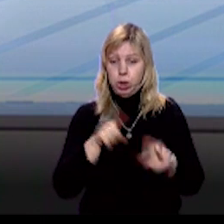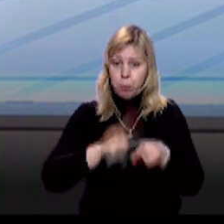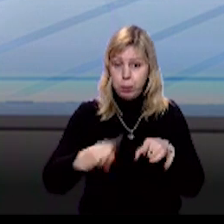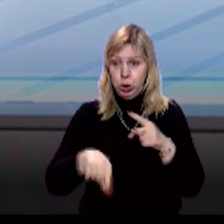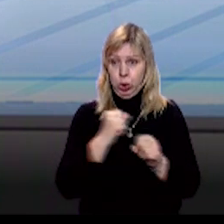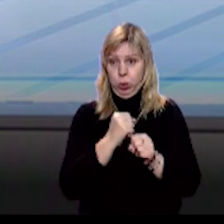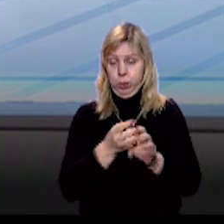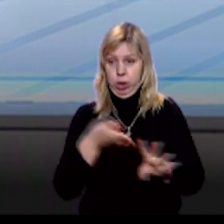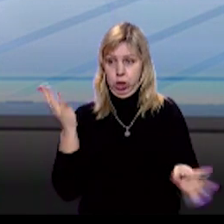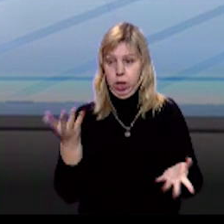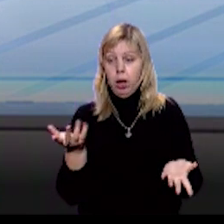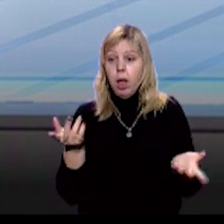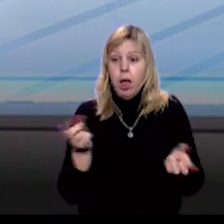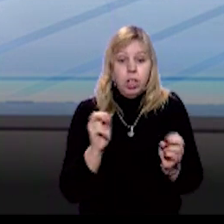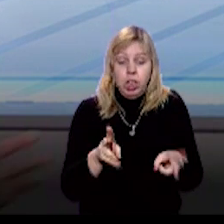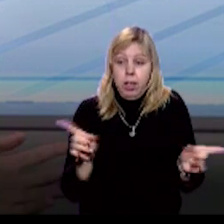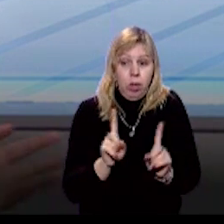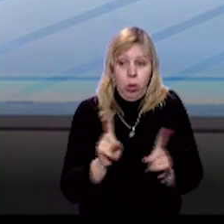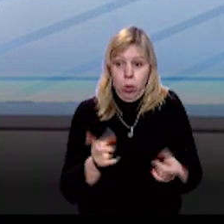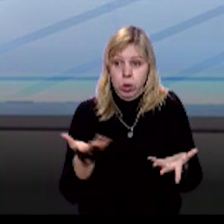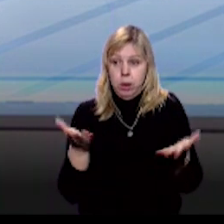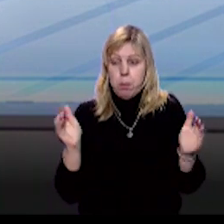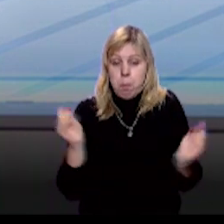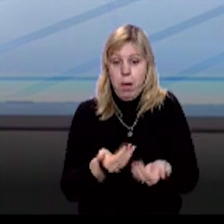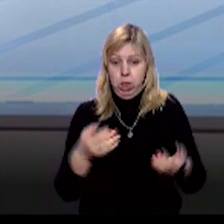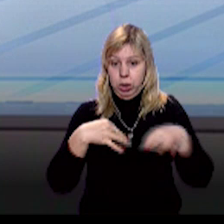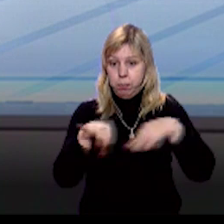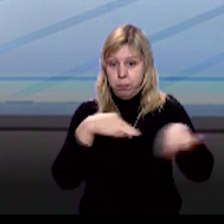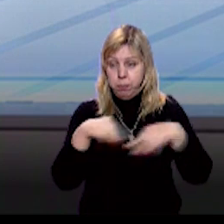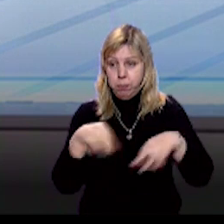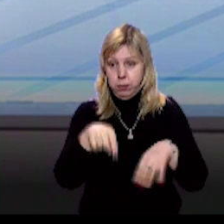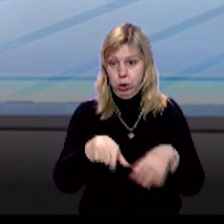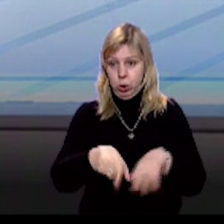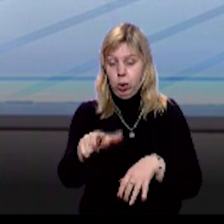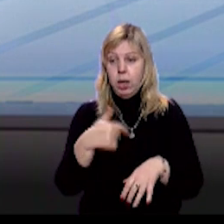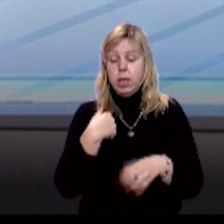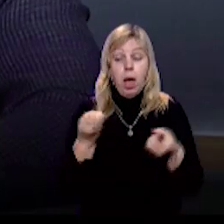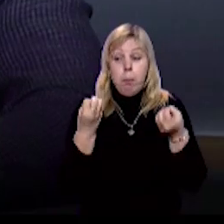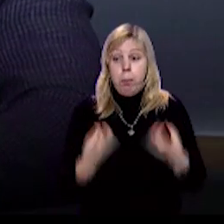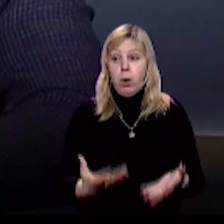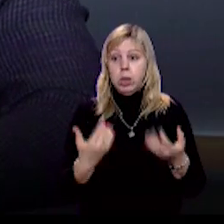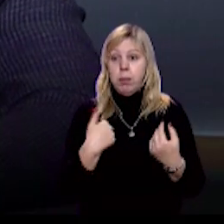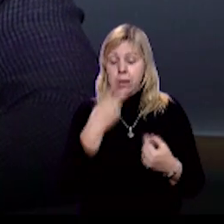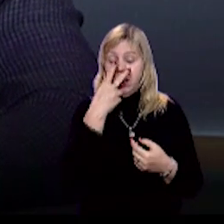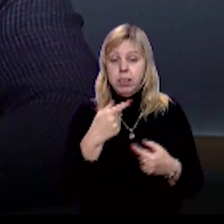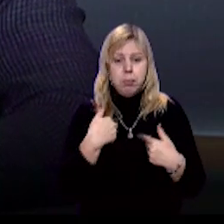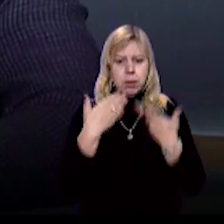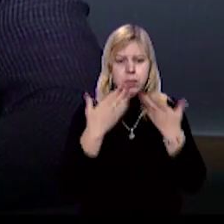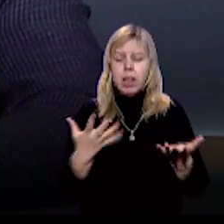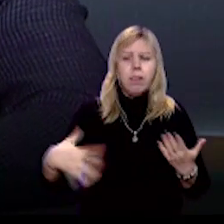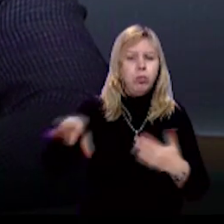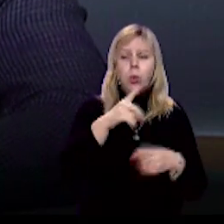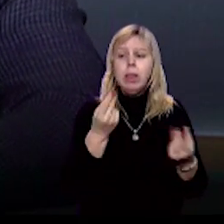пришвидшити чергу або хоча б якось обмежити рух транспорту по тій дорозі? Ну, я просто, дивіться, ми зверталися всюди,